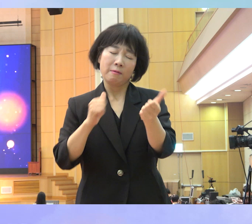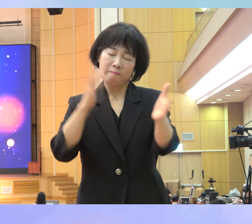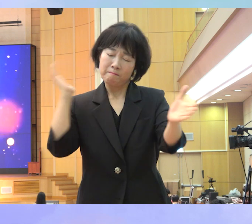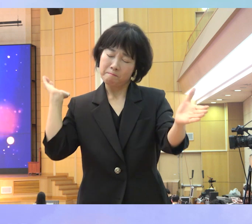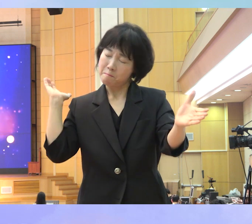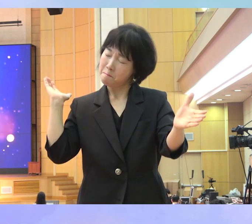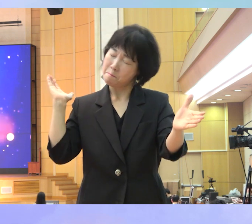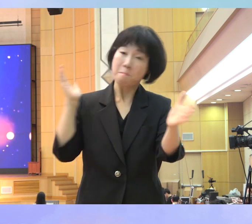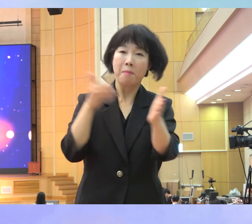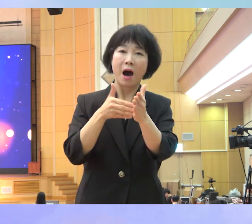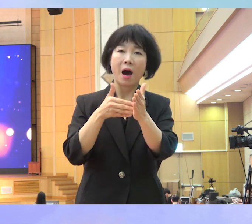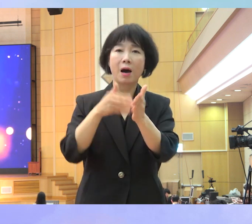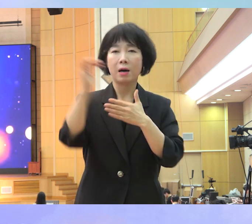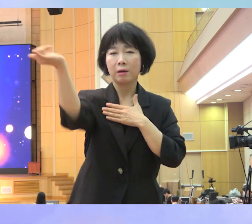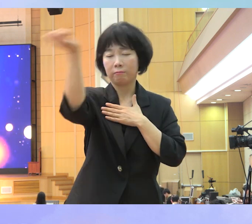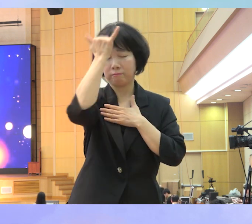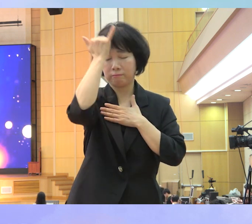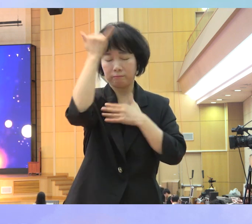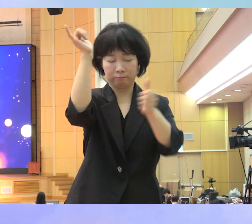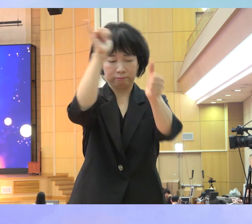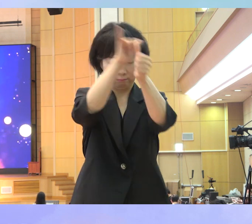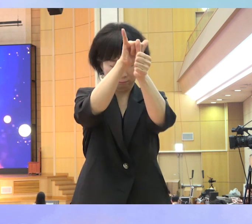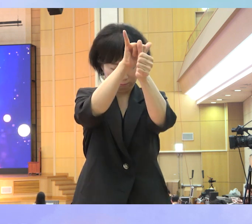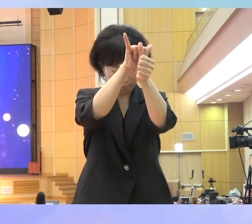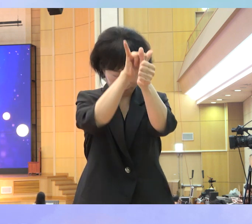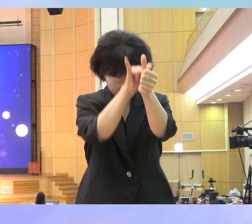따라서 죽도록